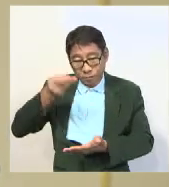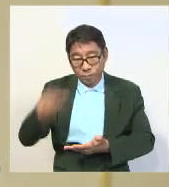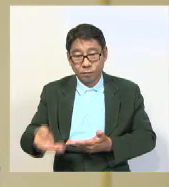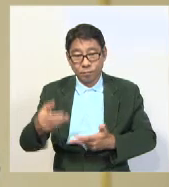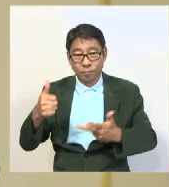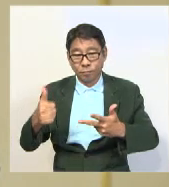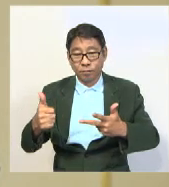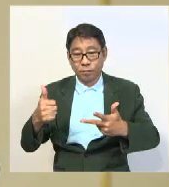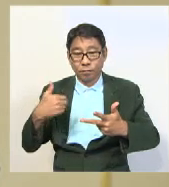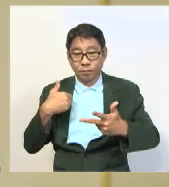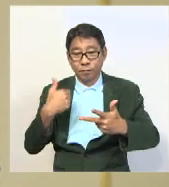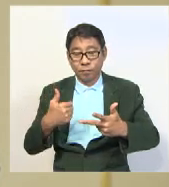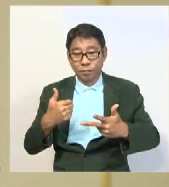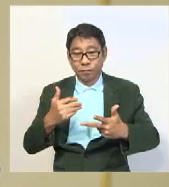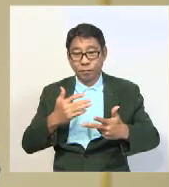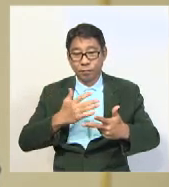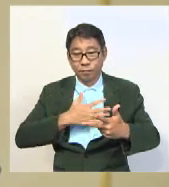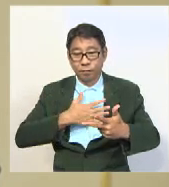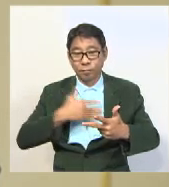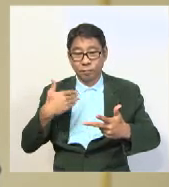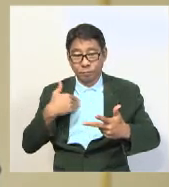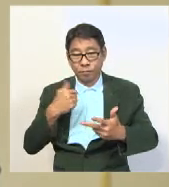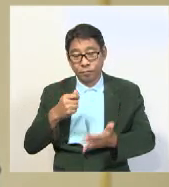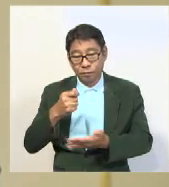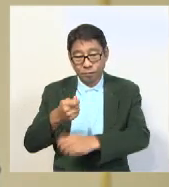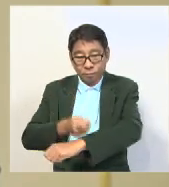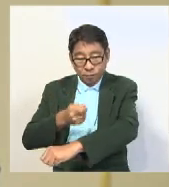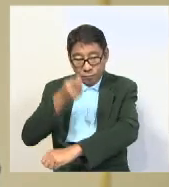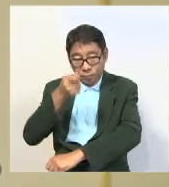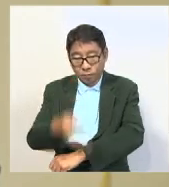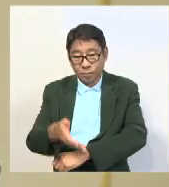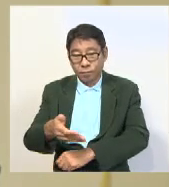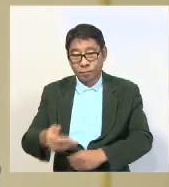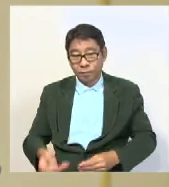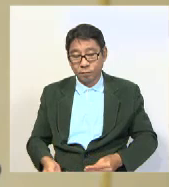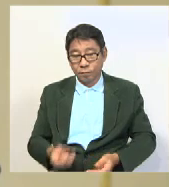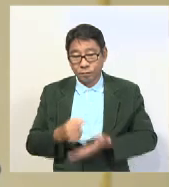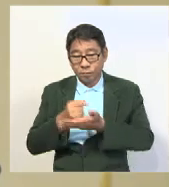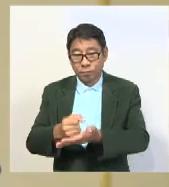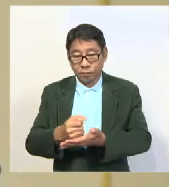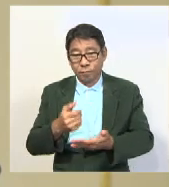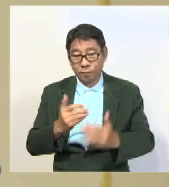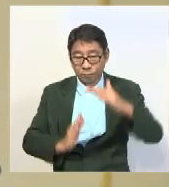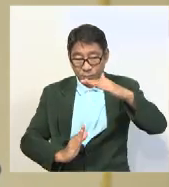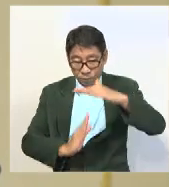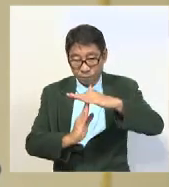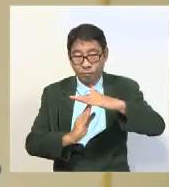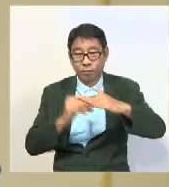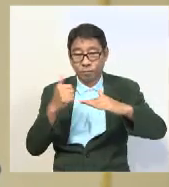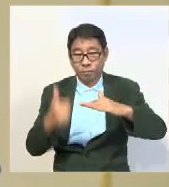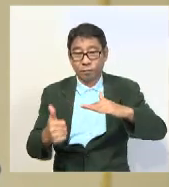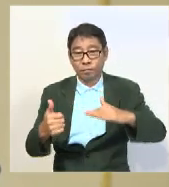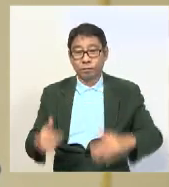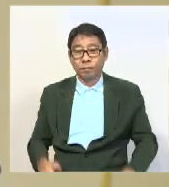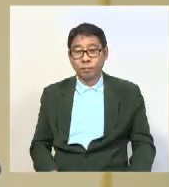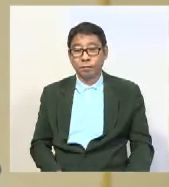ล้วเราจะมีส่วนชดเชยให้ถ้าท่านใช้ในวงเงินนี้นะ